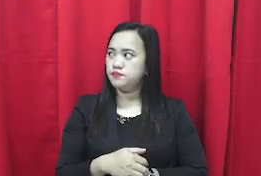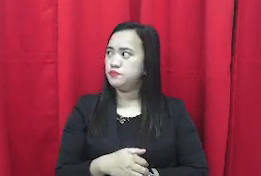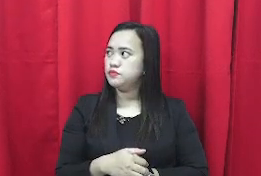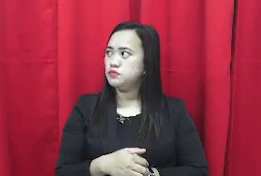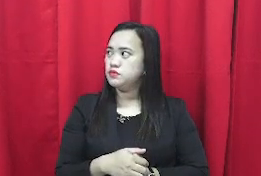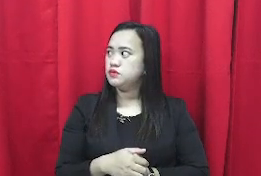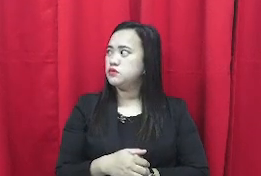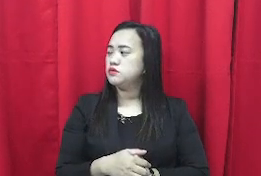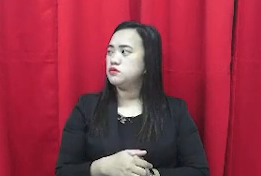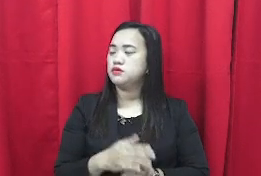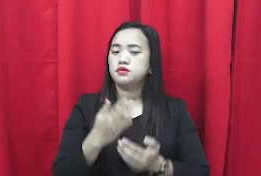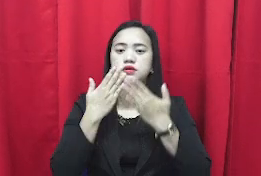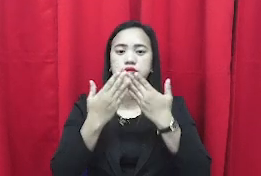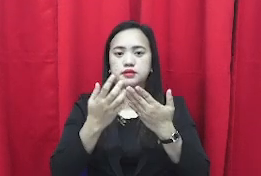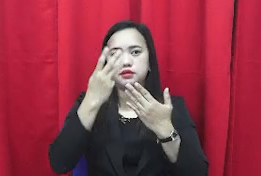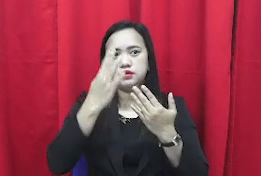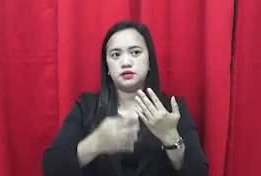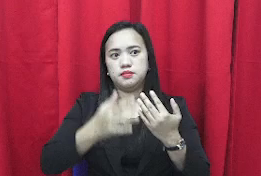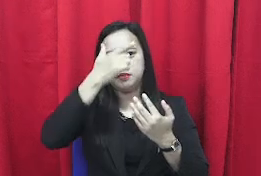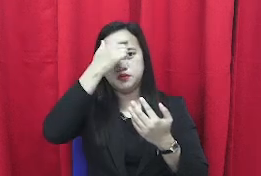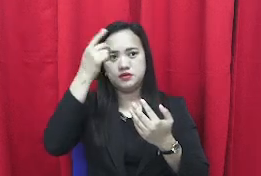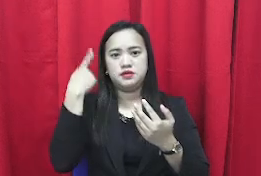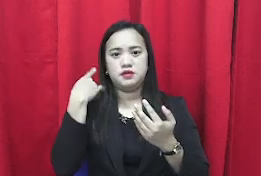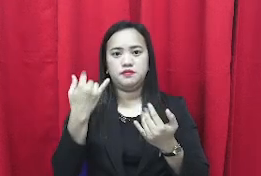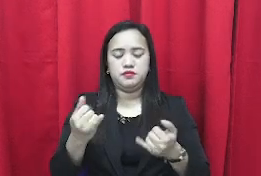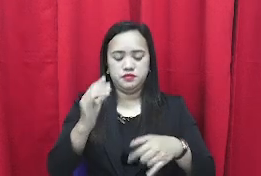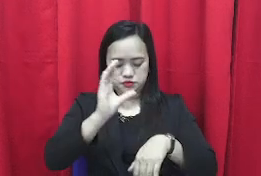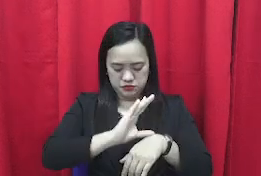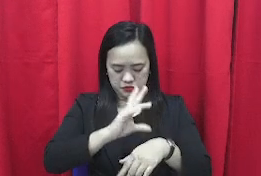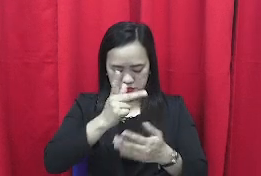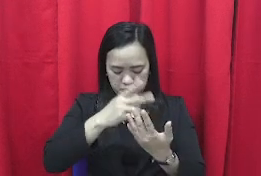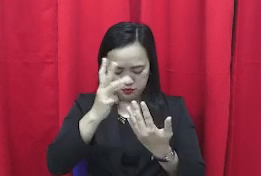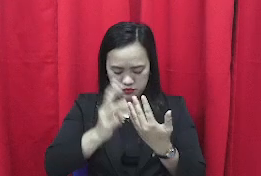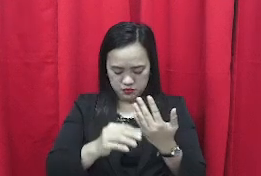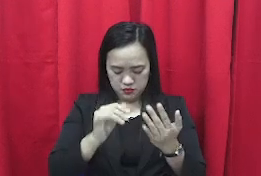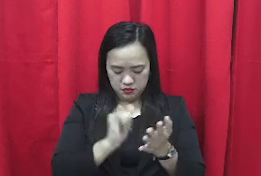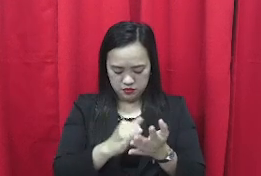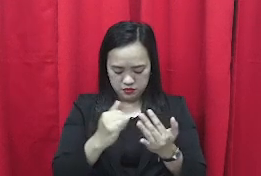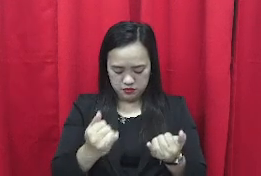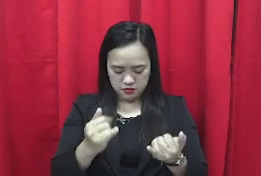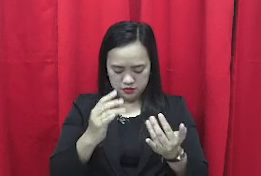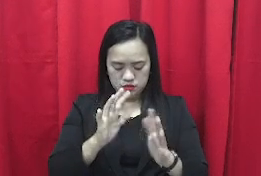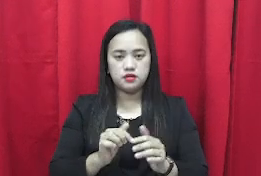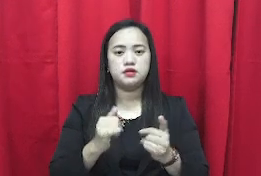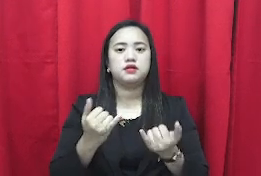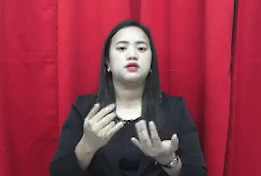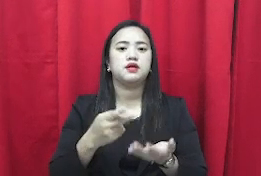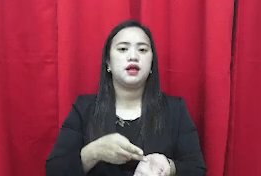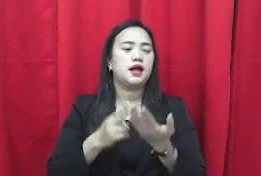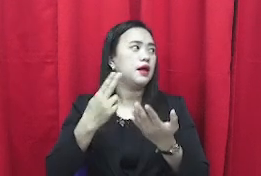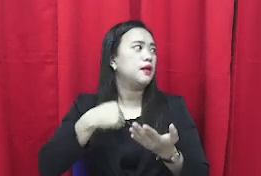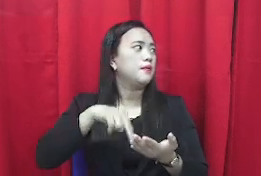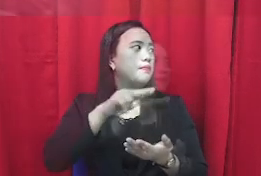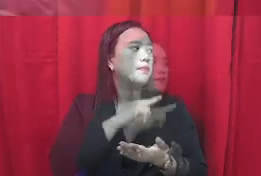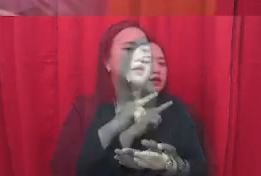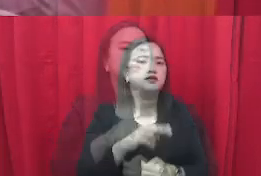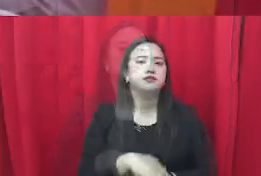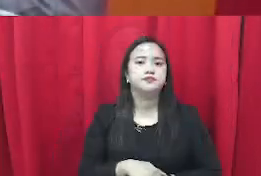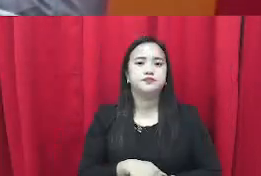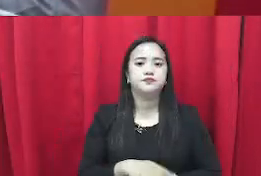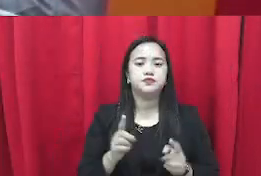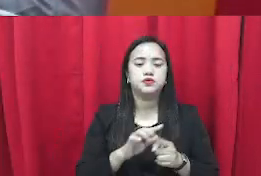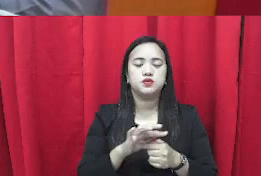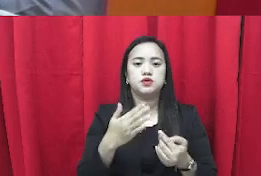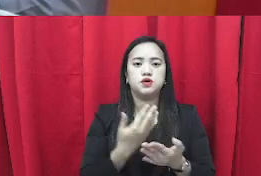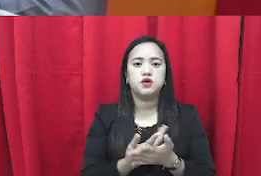nga salamat sa panginoon na may programa tayo na ah tumutulong sa ating ah ah mga leader